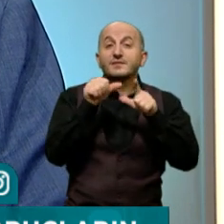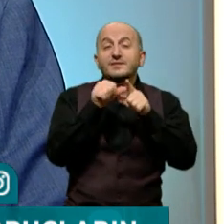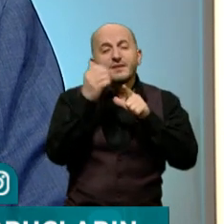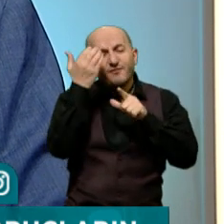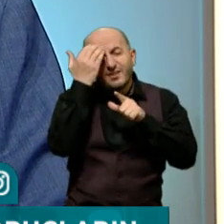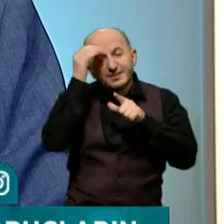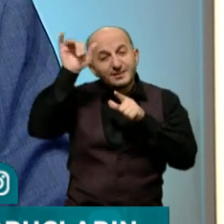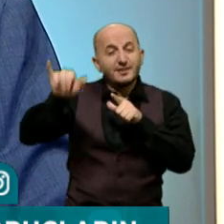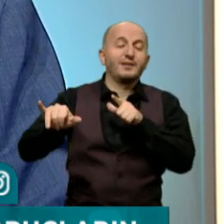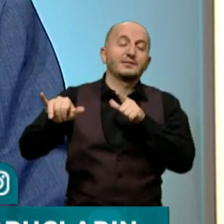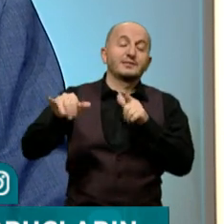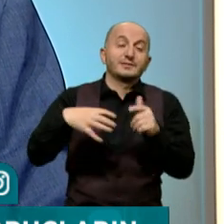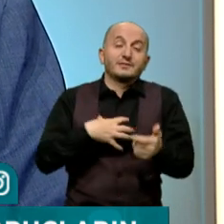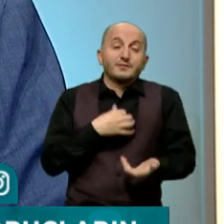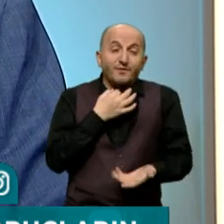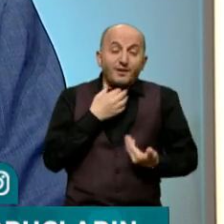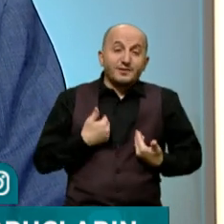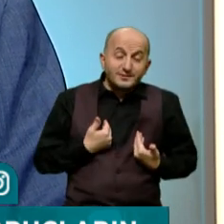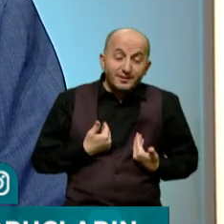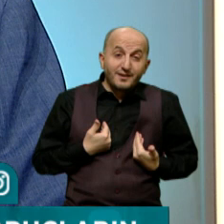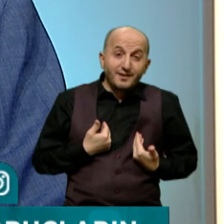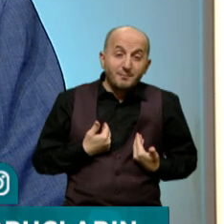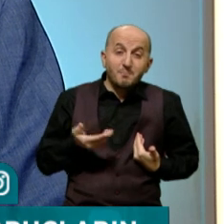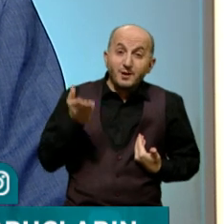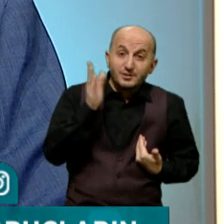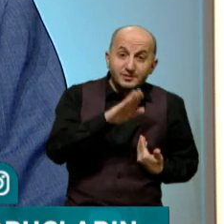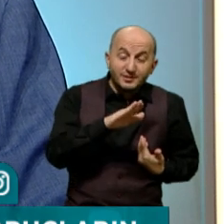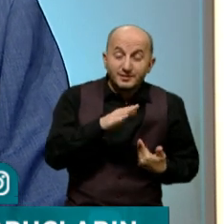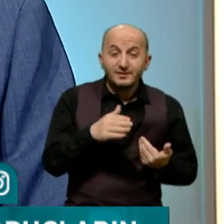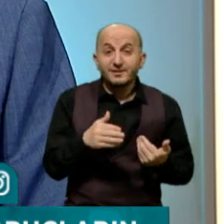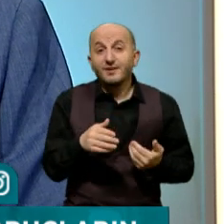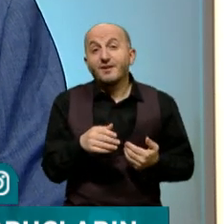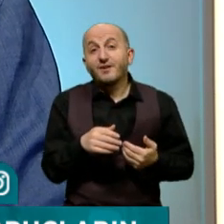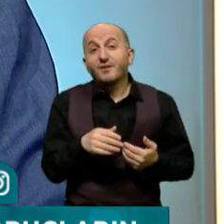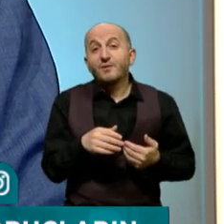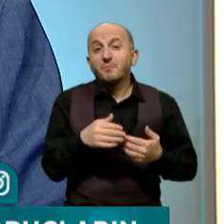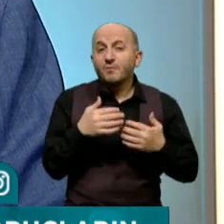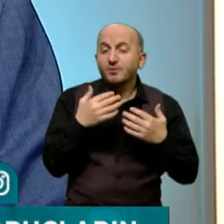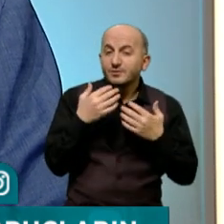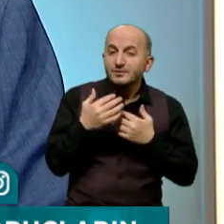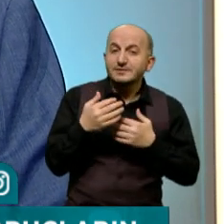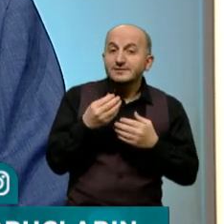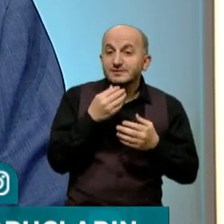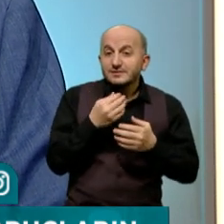fakirin hakkıdır. Kendisi muhtaçsa başkalarının onun barınması için verdiği fidyeleri